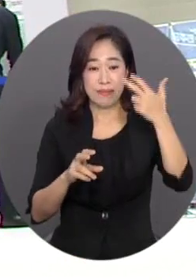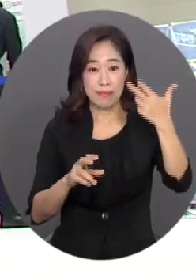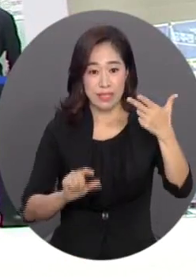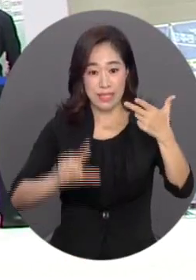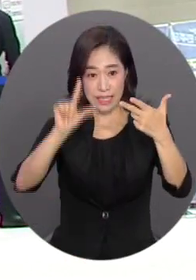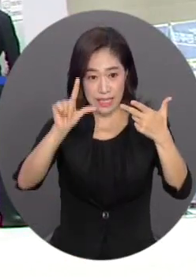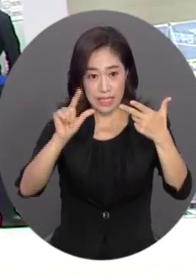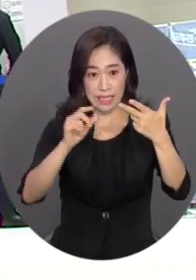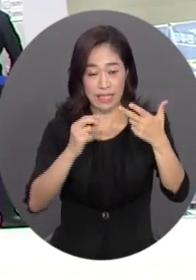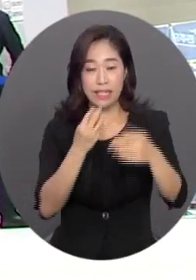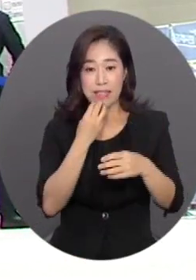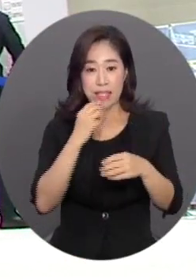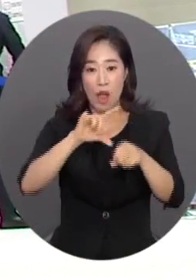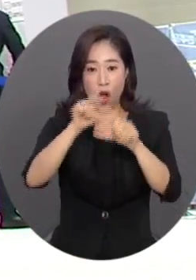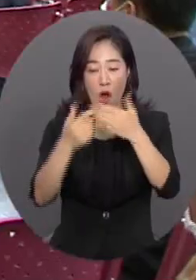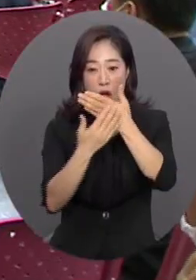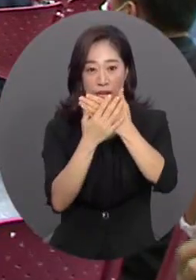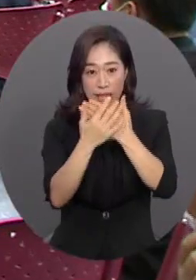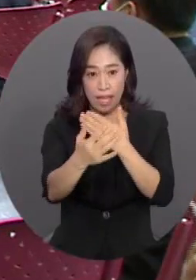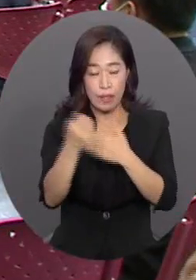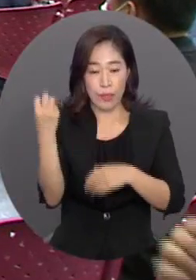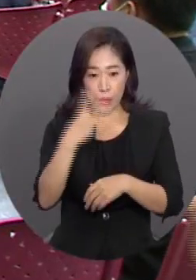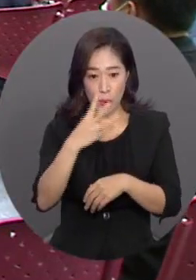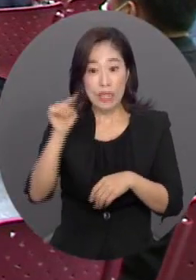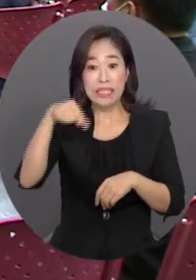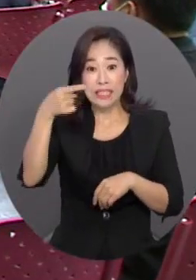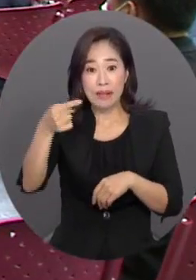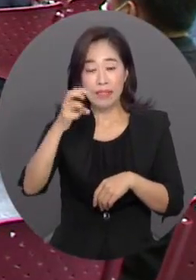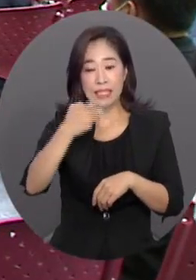경기 전당대회에 이어 다음 날 대의원